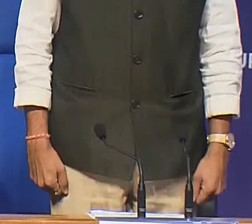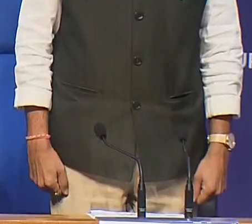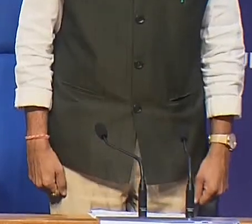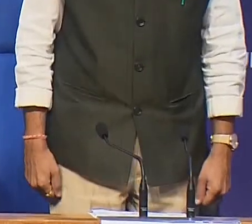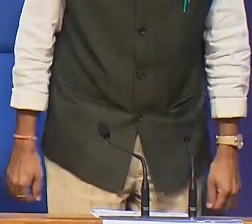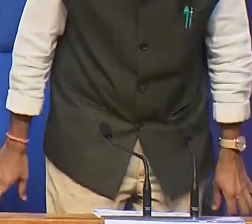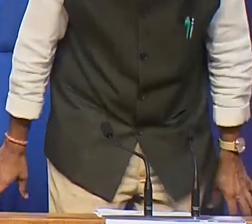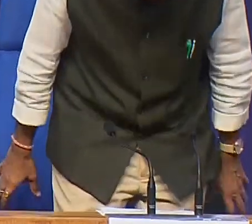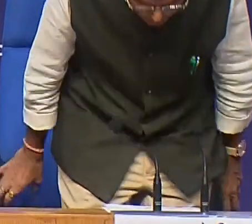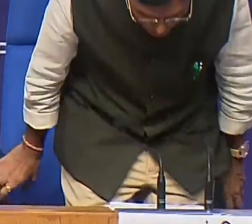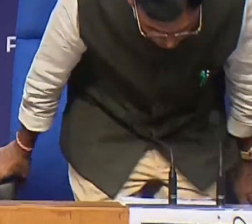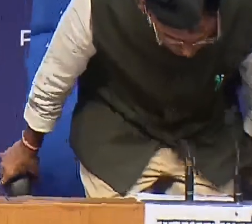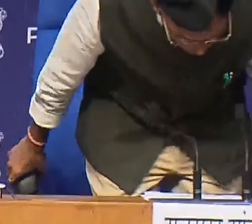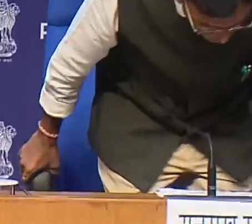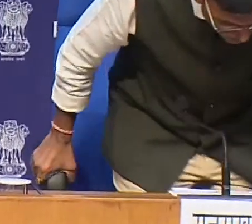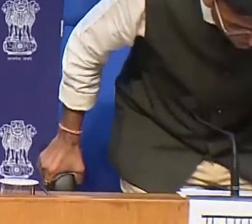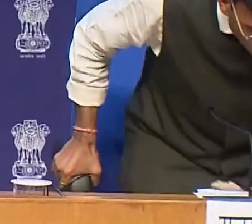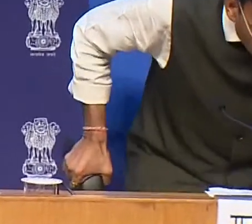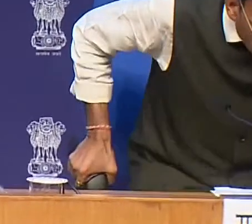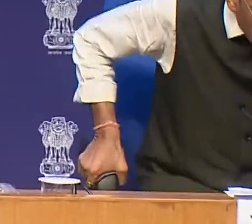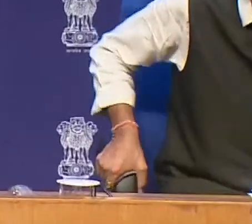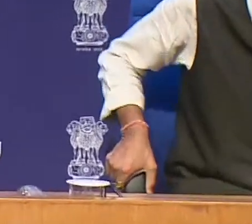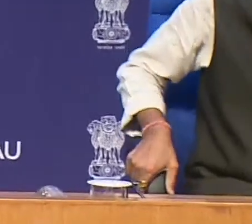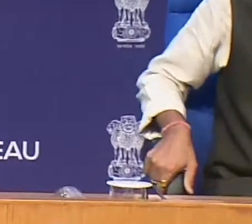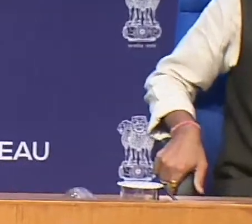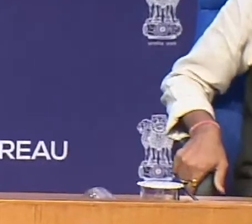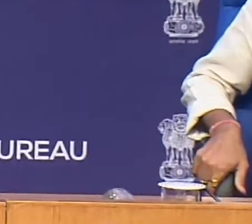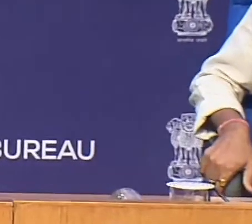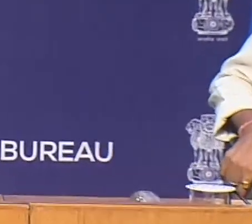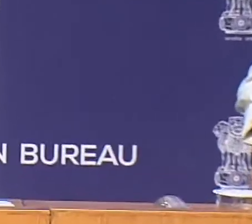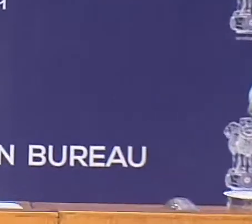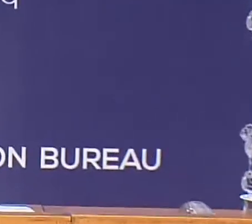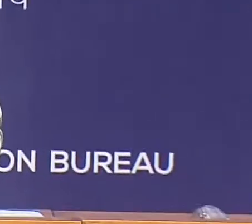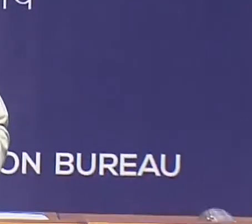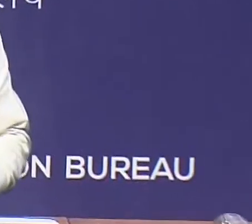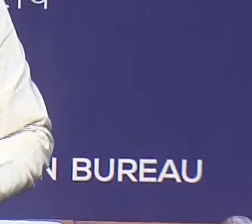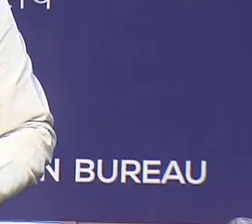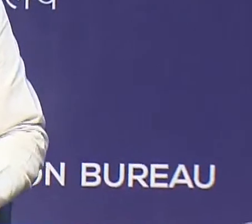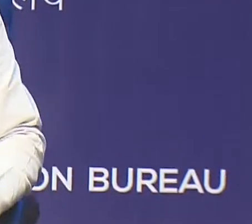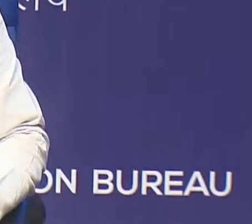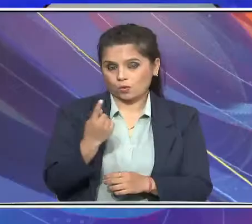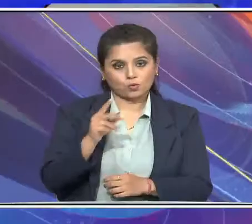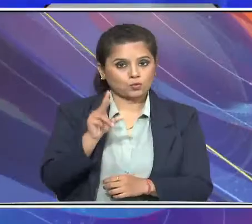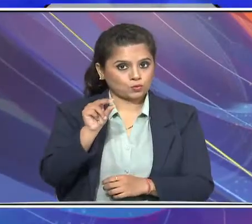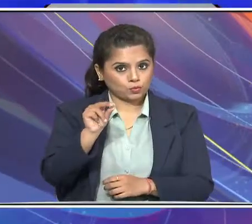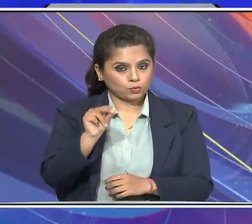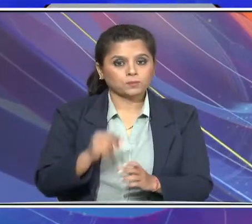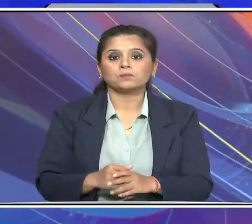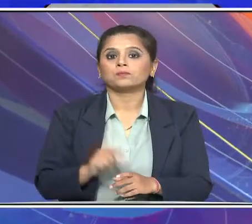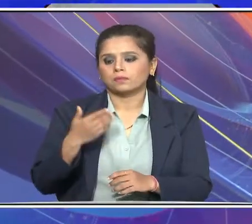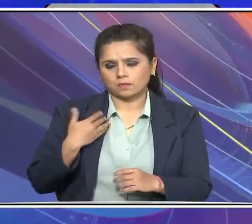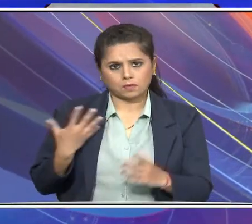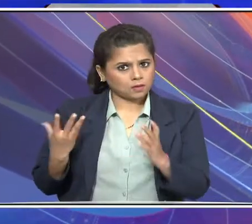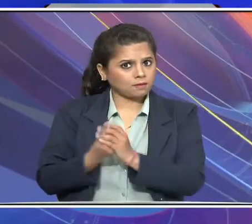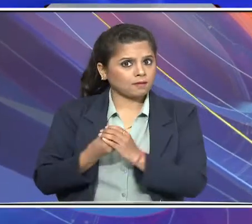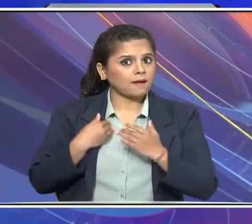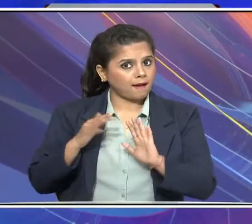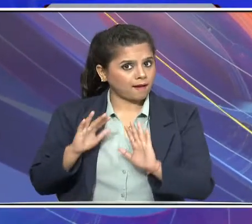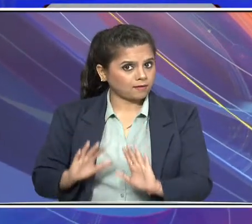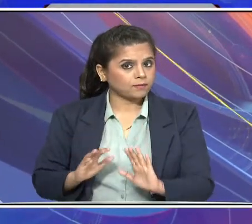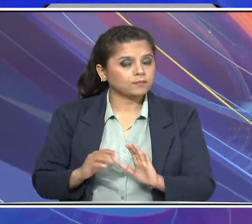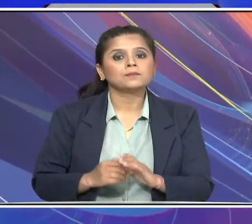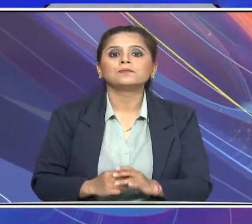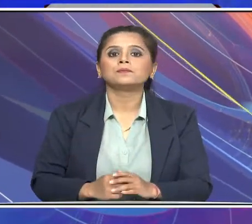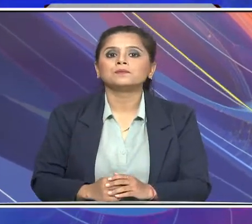ओम शांति शांति मित्रों यही नहीं हमारे साथ माननीय